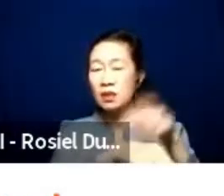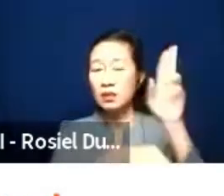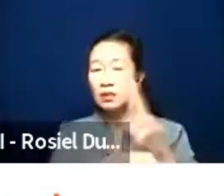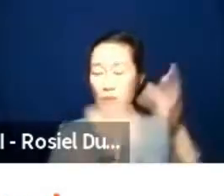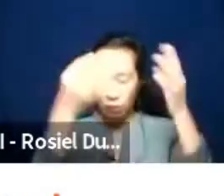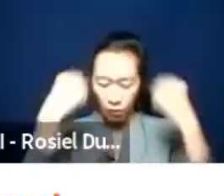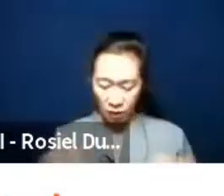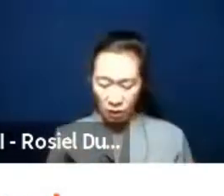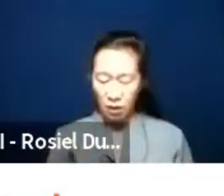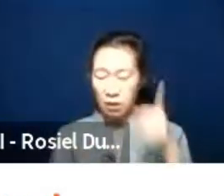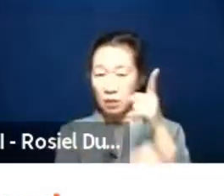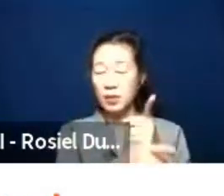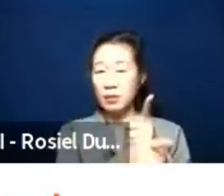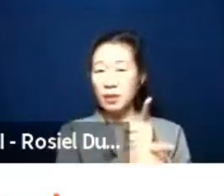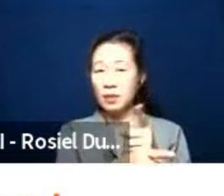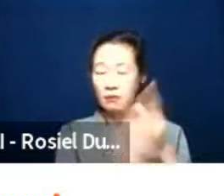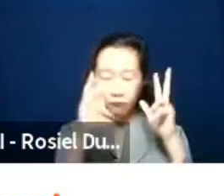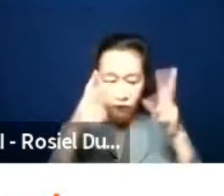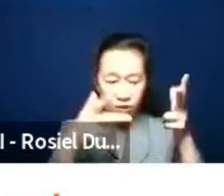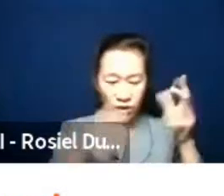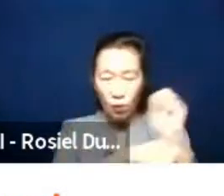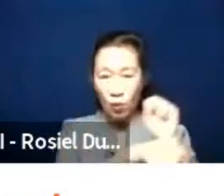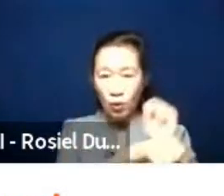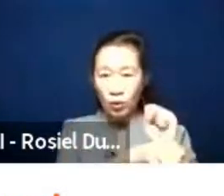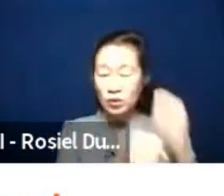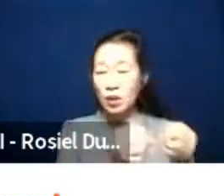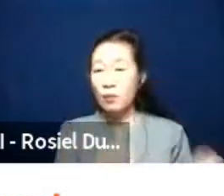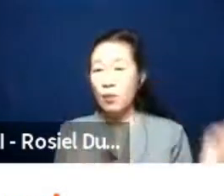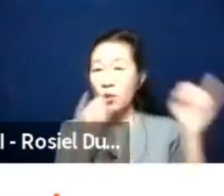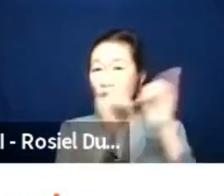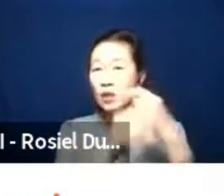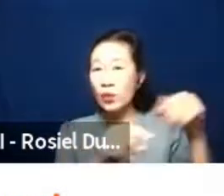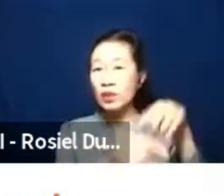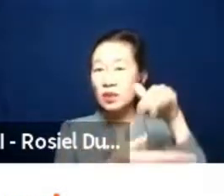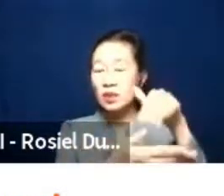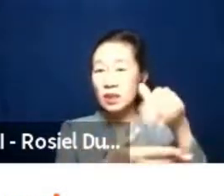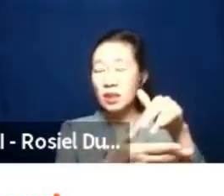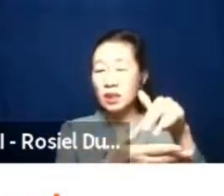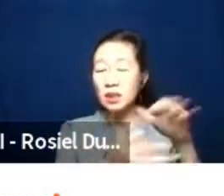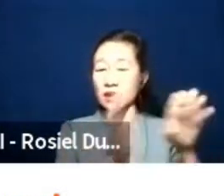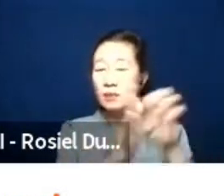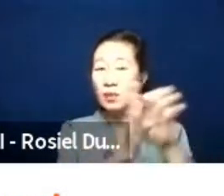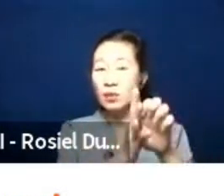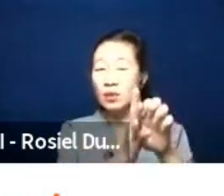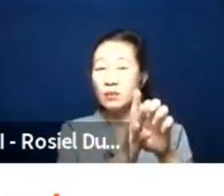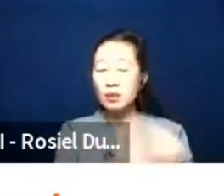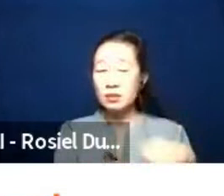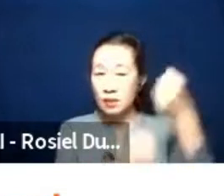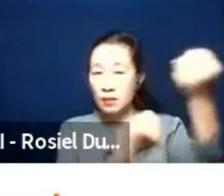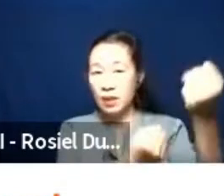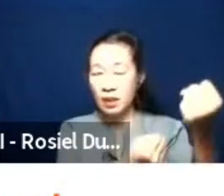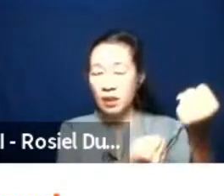no? Pag-focus sa ating trabaho. Kaya importante po pagka nag-aaral sila, halimbawa yung pag-submit